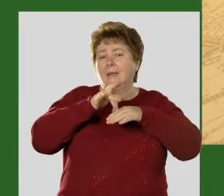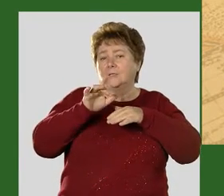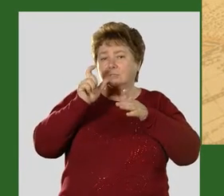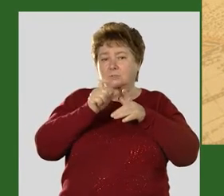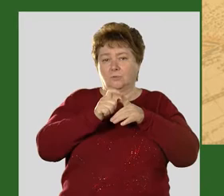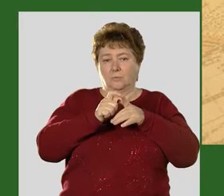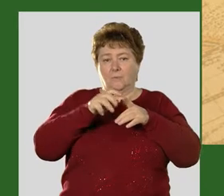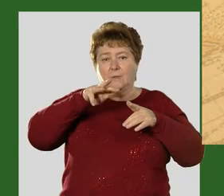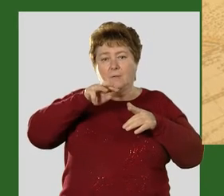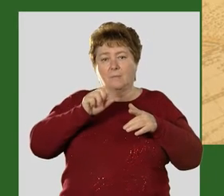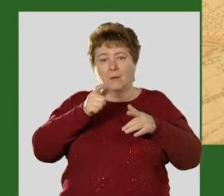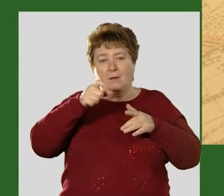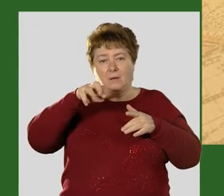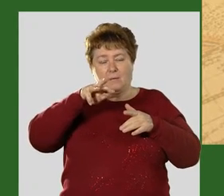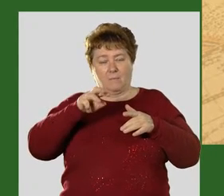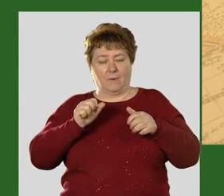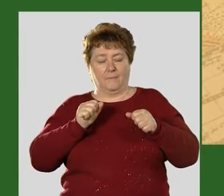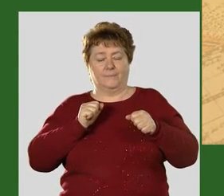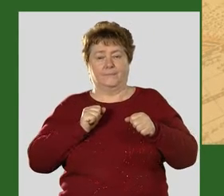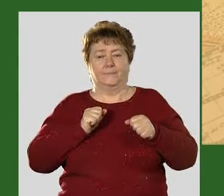Лишнее слово – магма.